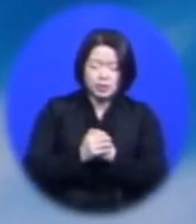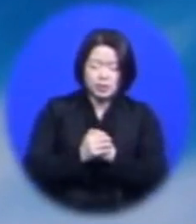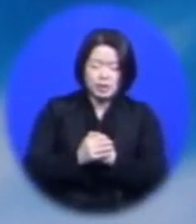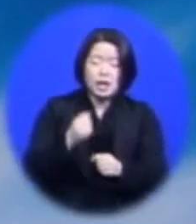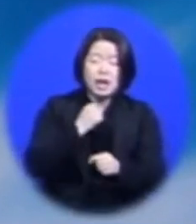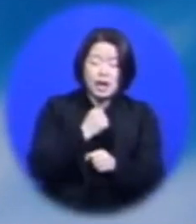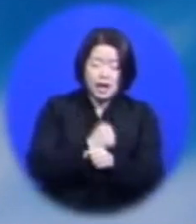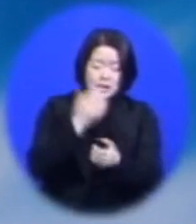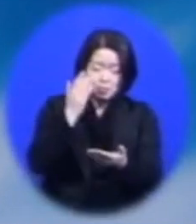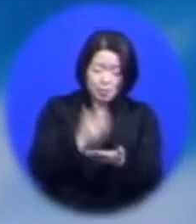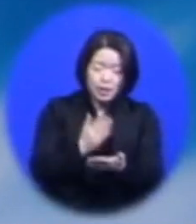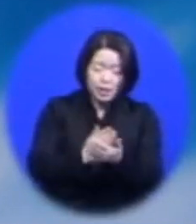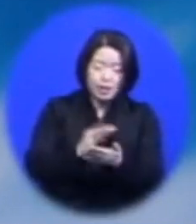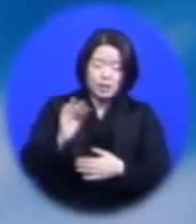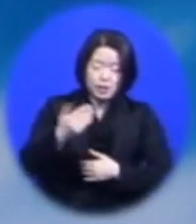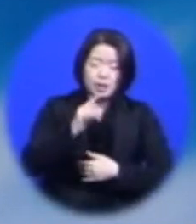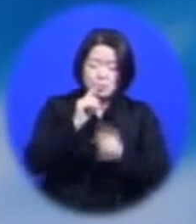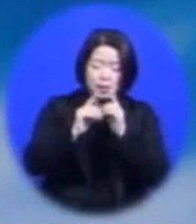하지 말아야 될 말만 하고